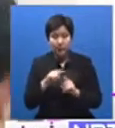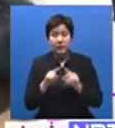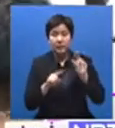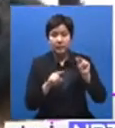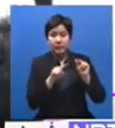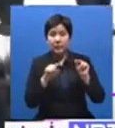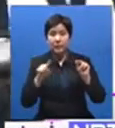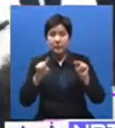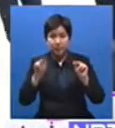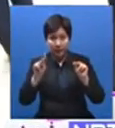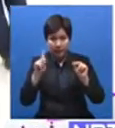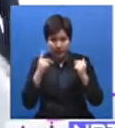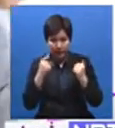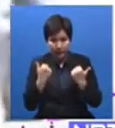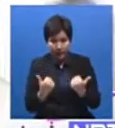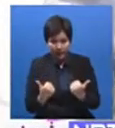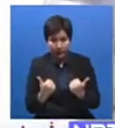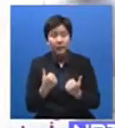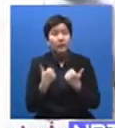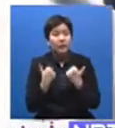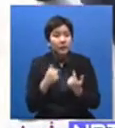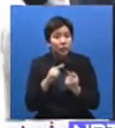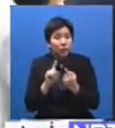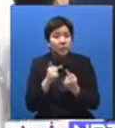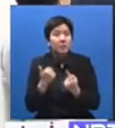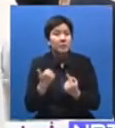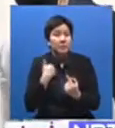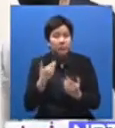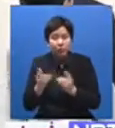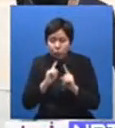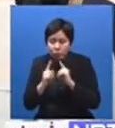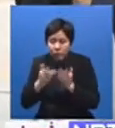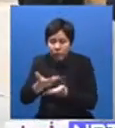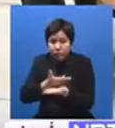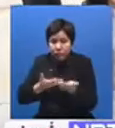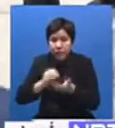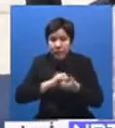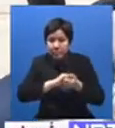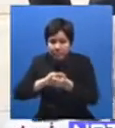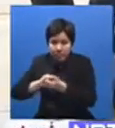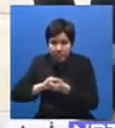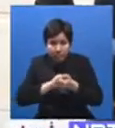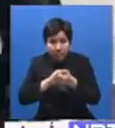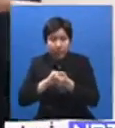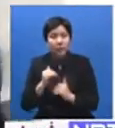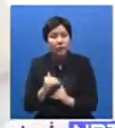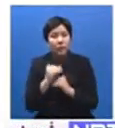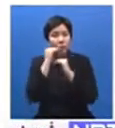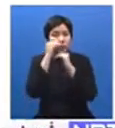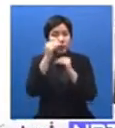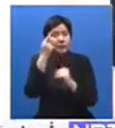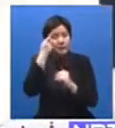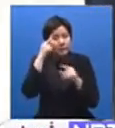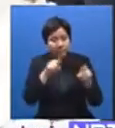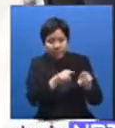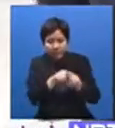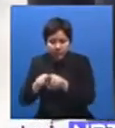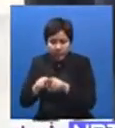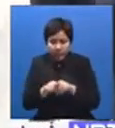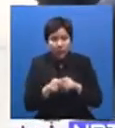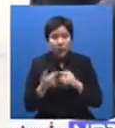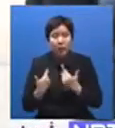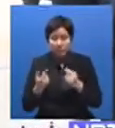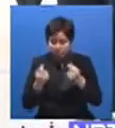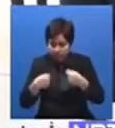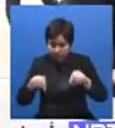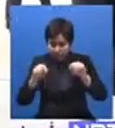31ตุลาคม2557ซึ่งจะมีการหารือกระชับความสัมพันธ์และกำหนดวิสัยทัศน์ร่วมกันพร้อมร่วมลง